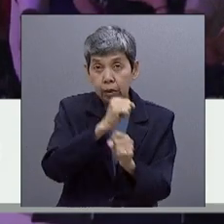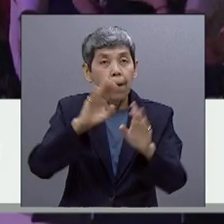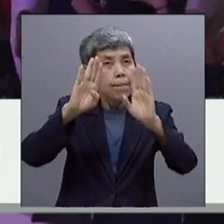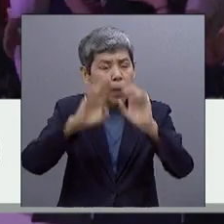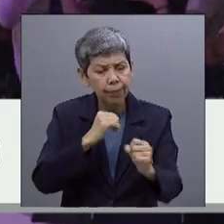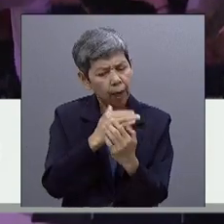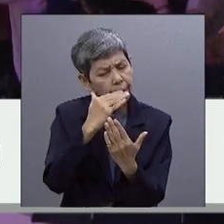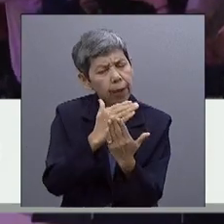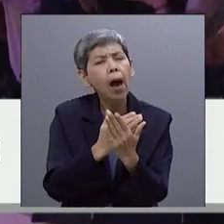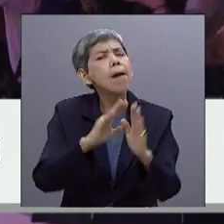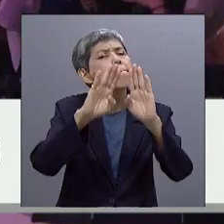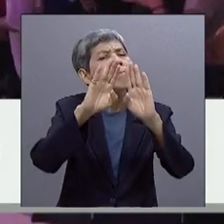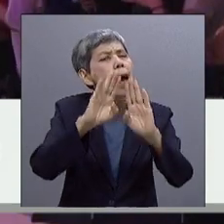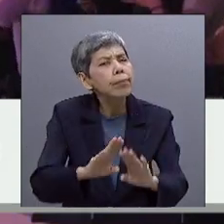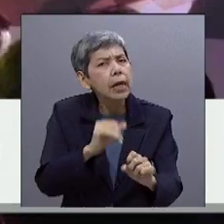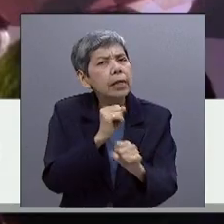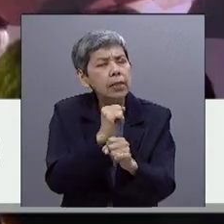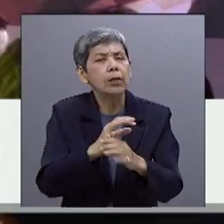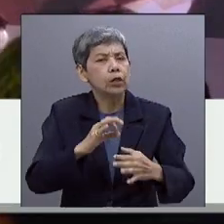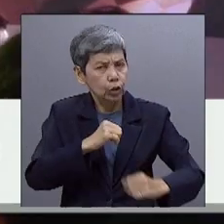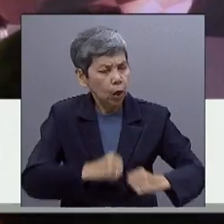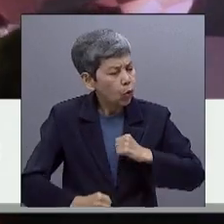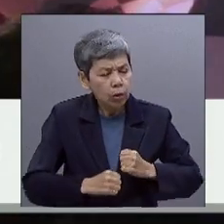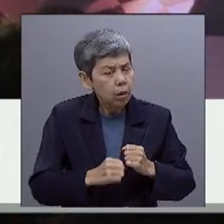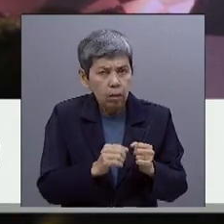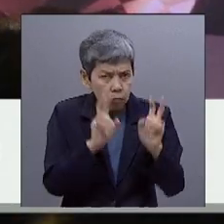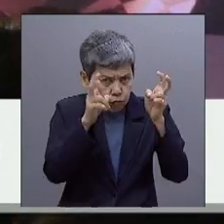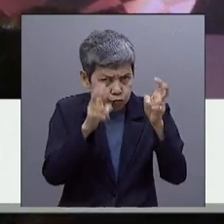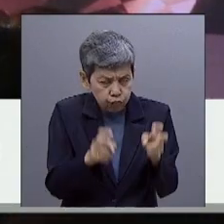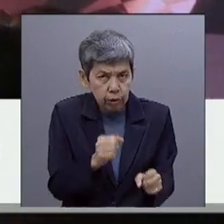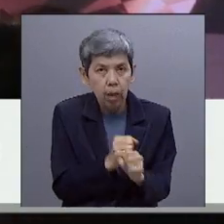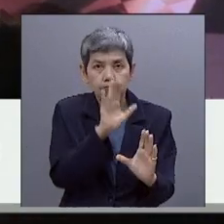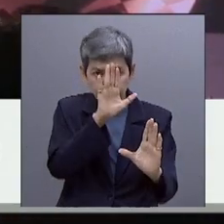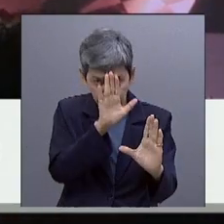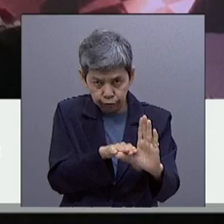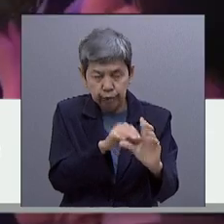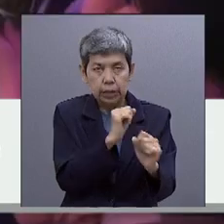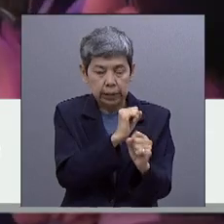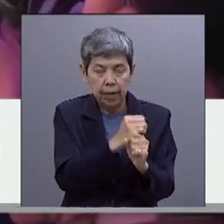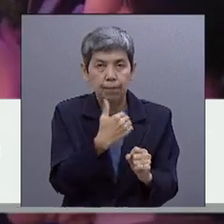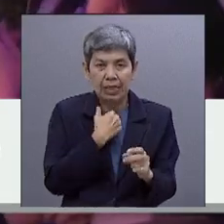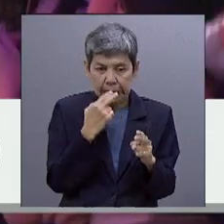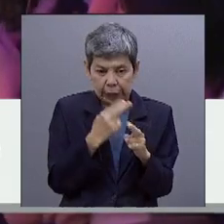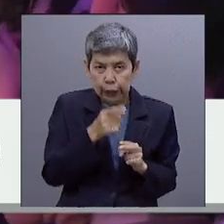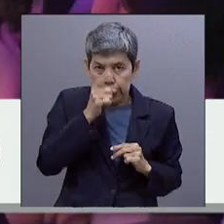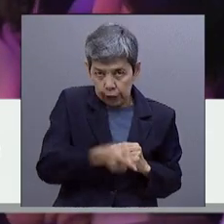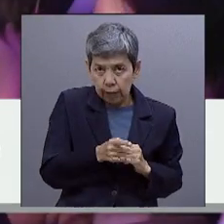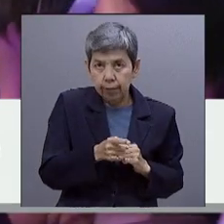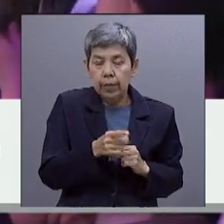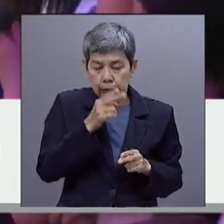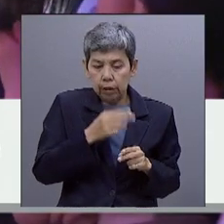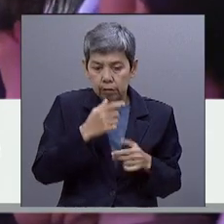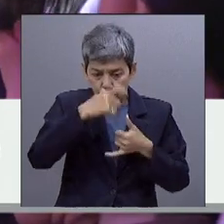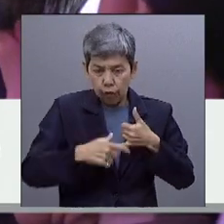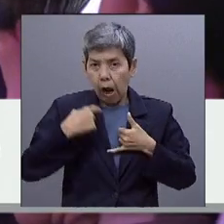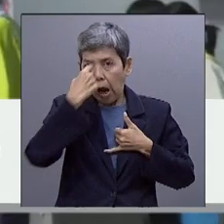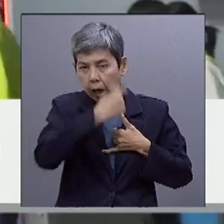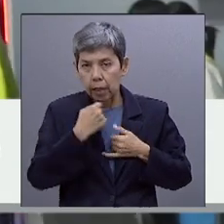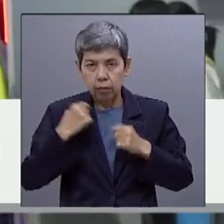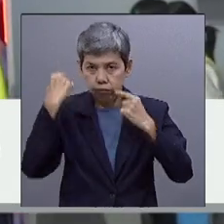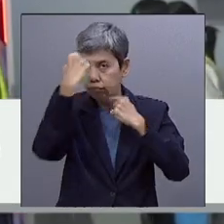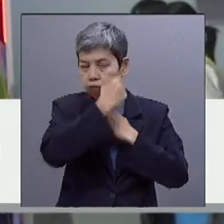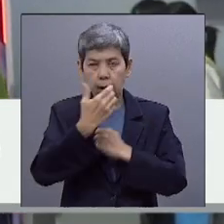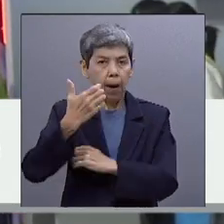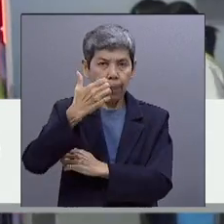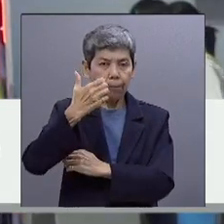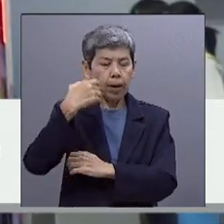การใช้งานในโหมดของเยาวชนต้องมีการลงทะเบียนใช้งานด้วยชื่อจริงยืนยันตัวตนด้วยการสแกนใบหน้า